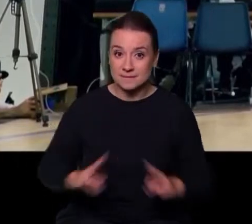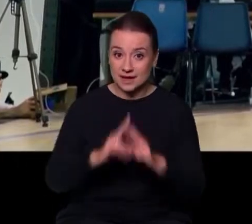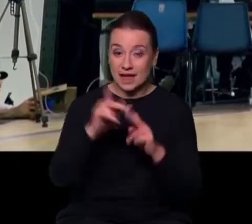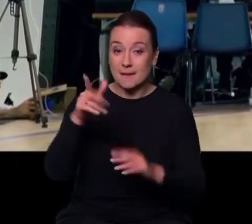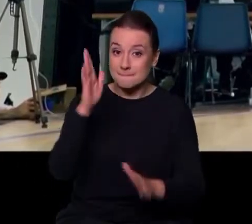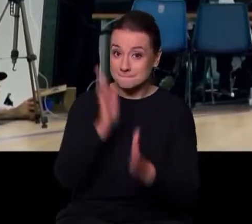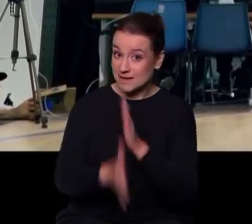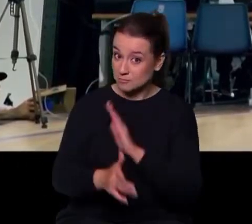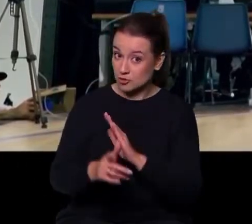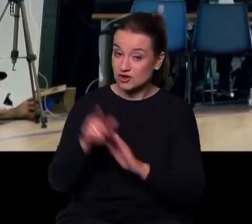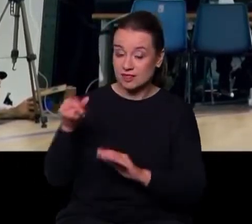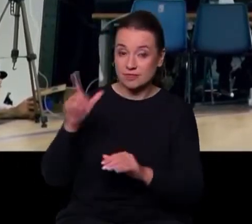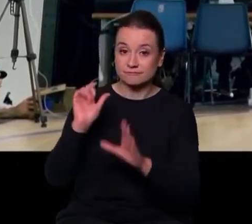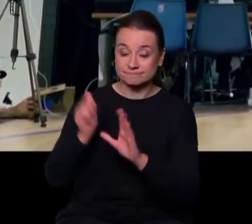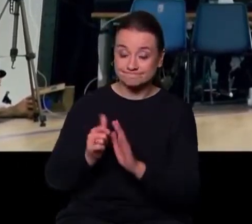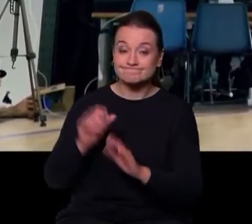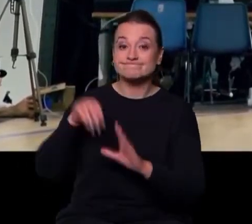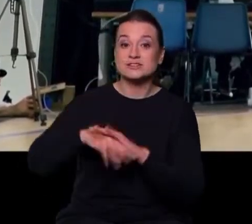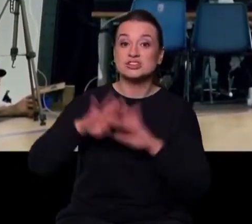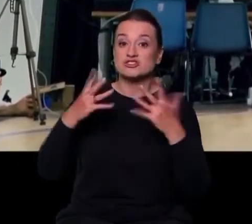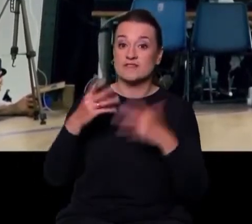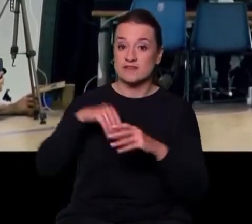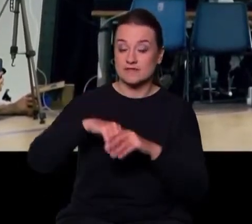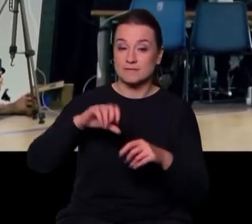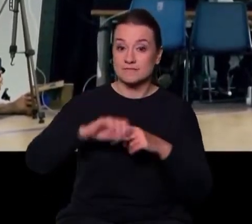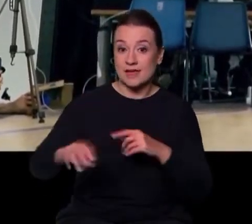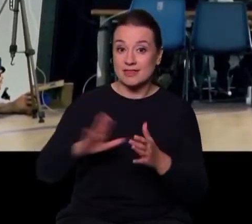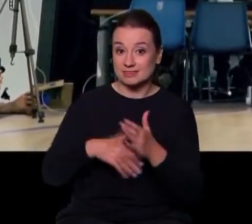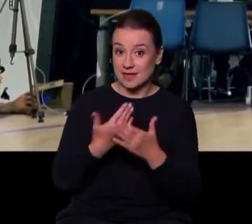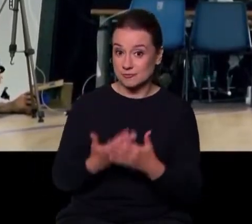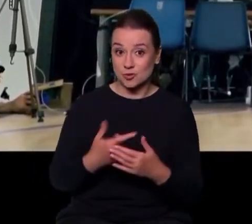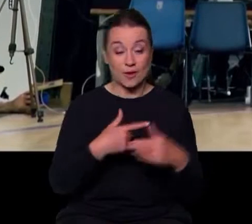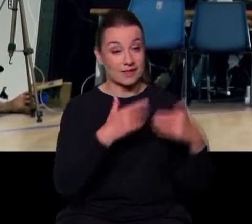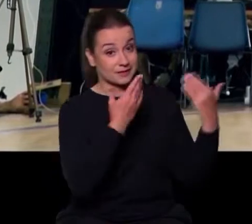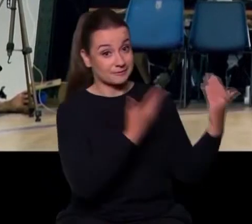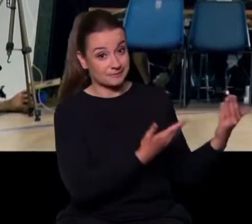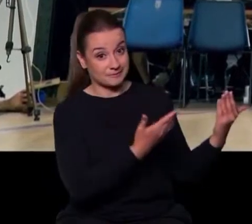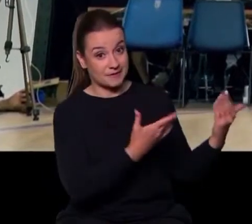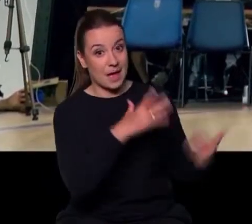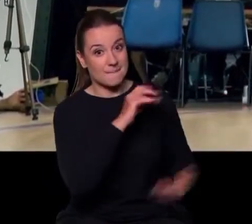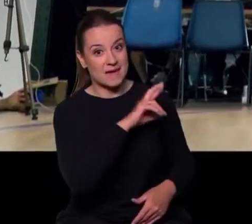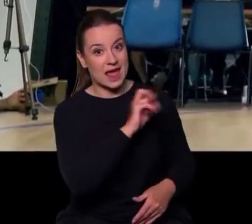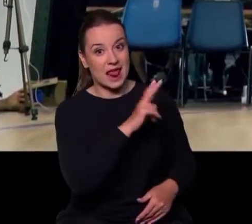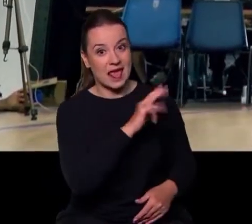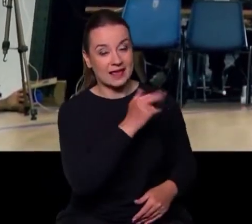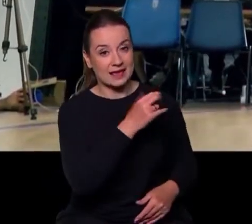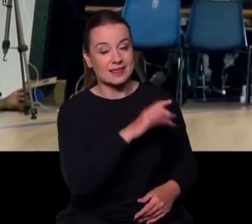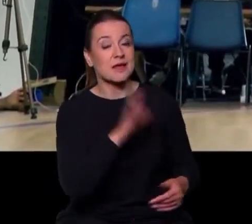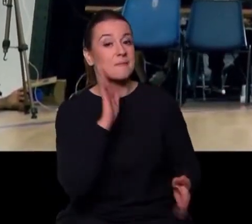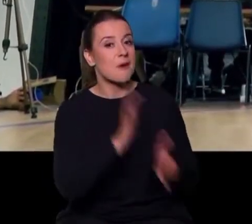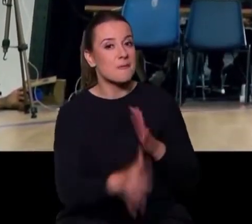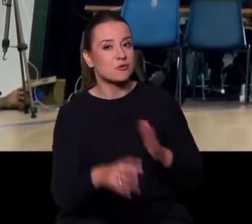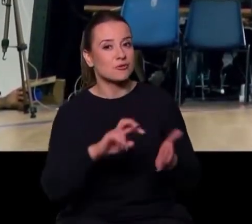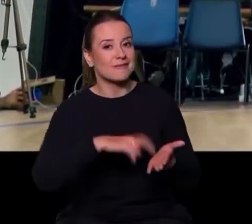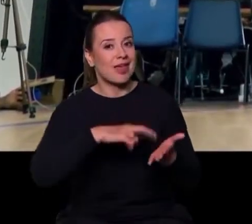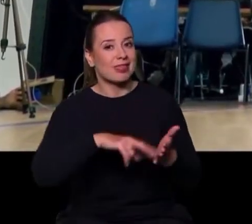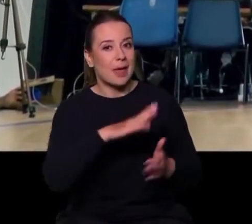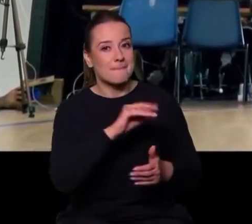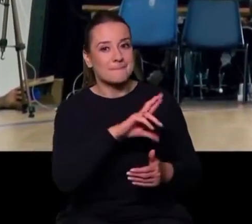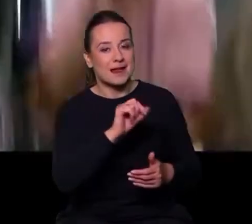kwalifikację będzie można uzyskać w 9 dyscyplinach, m.in. w takiej dyscyplinie jak breaking, czyli po prostu breakdance. To dyscyplina,